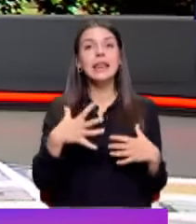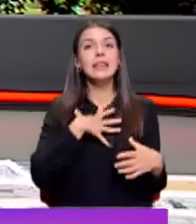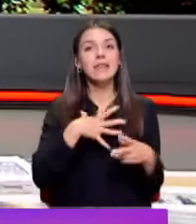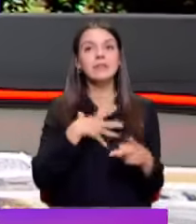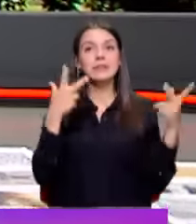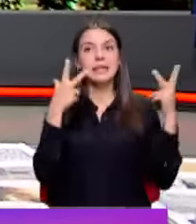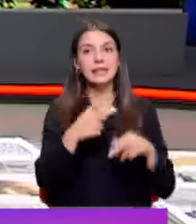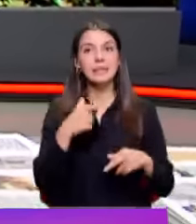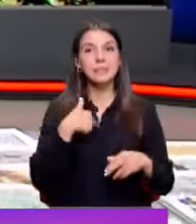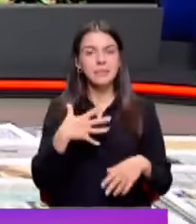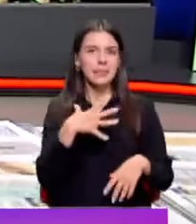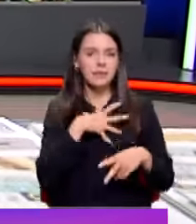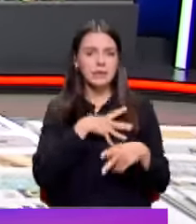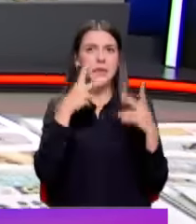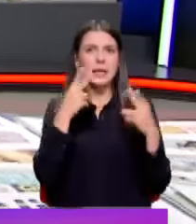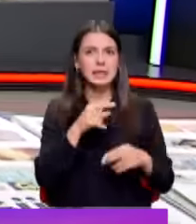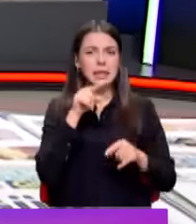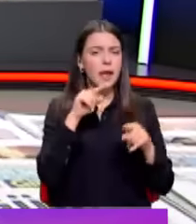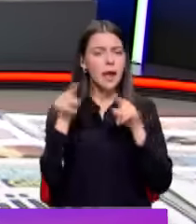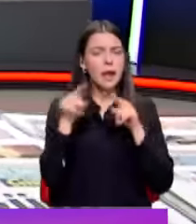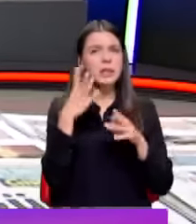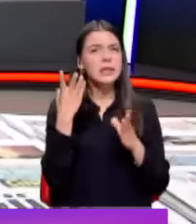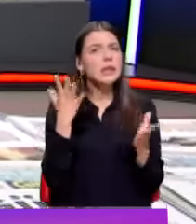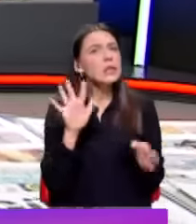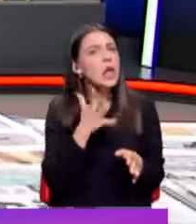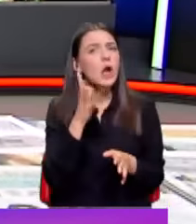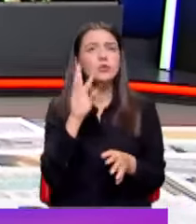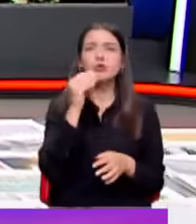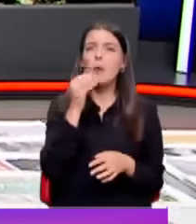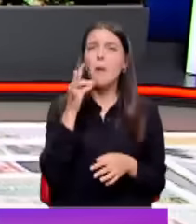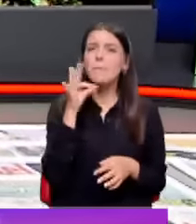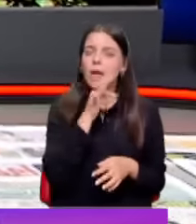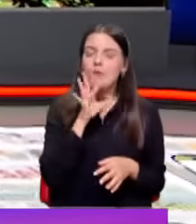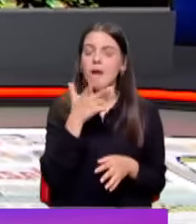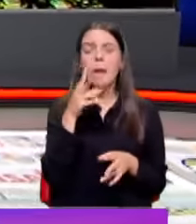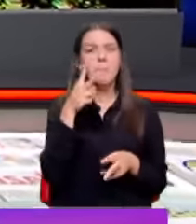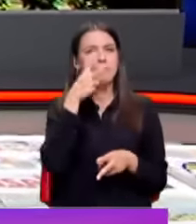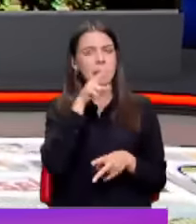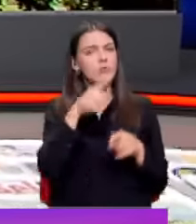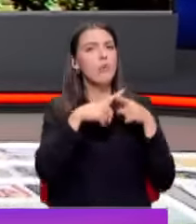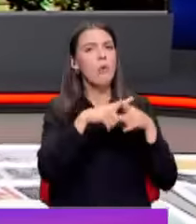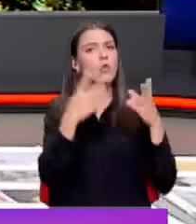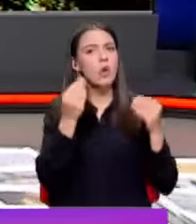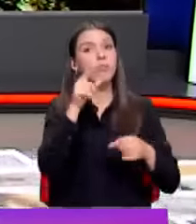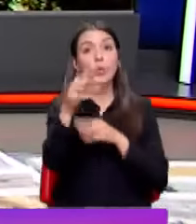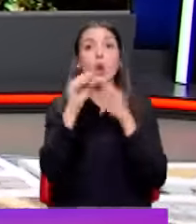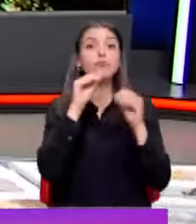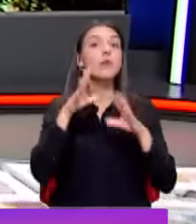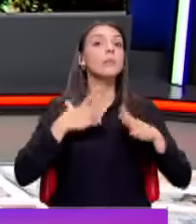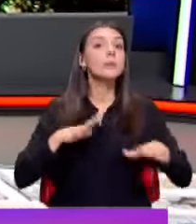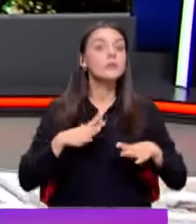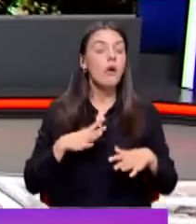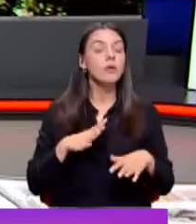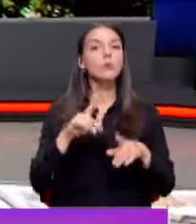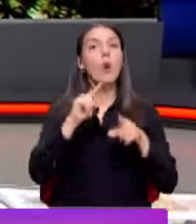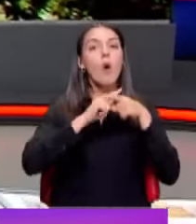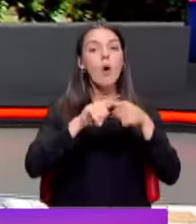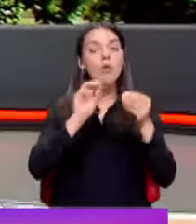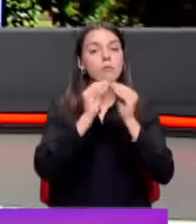ne? Bizim nefesimizi kesen birbirine ya çok benziyor ya da ortak muhtemelen. Bunu konuşalım istiyoruz. Çünkü ortak